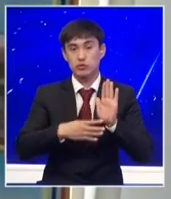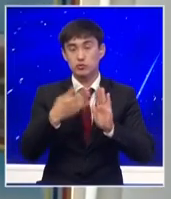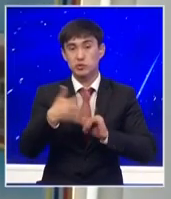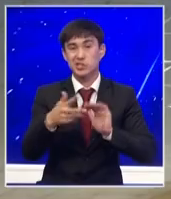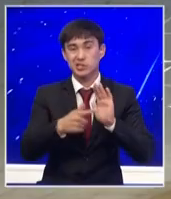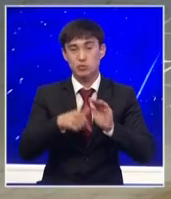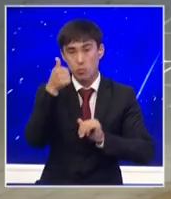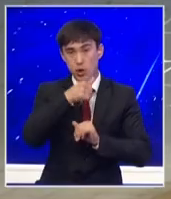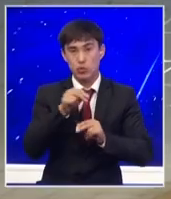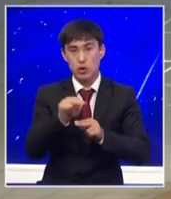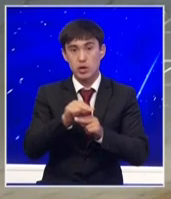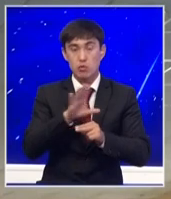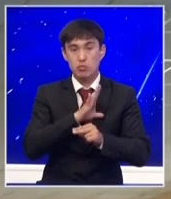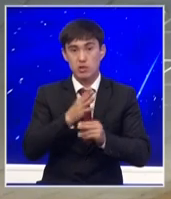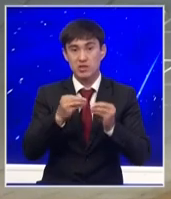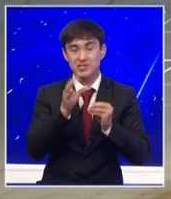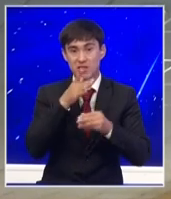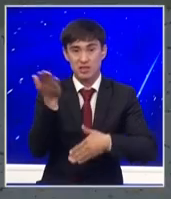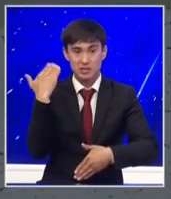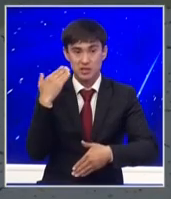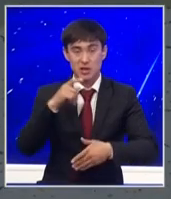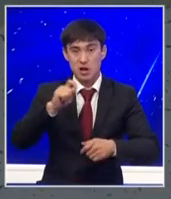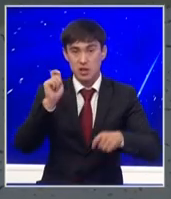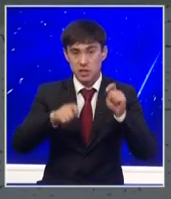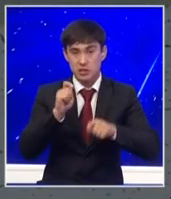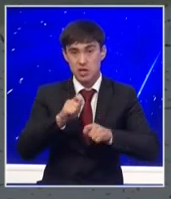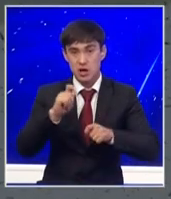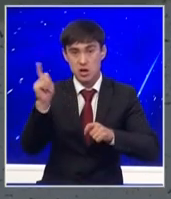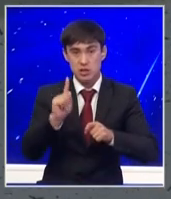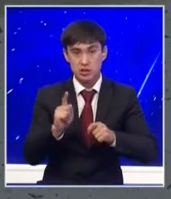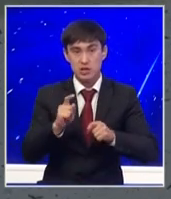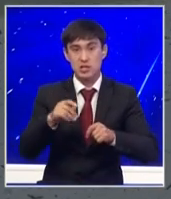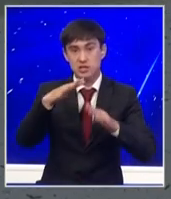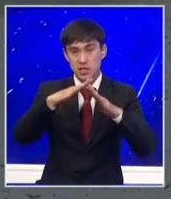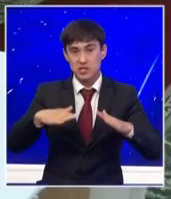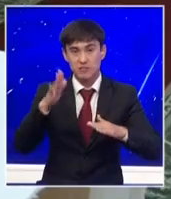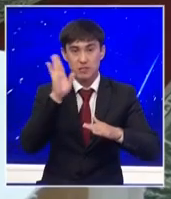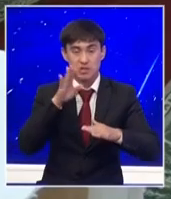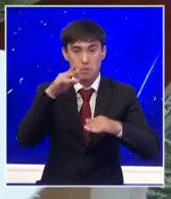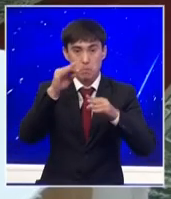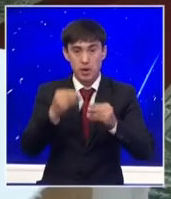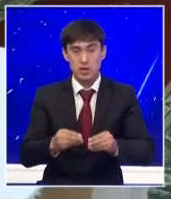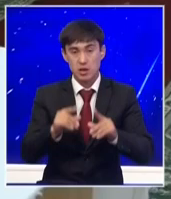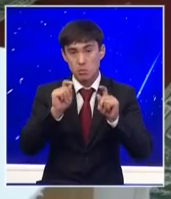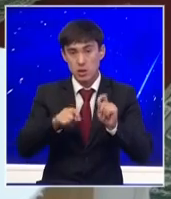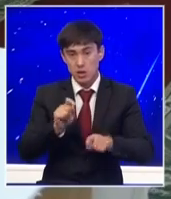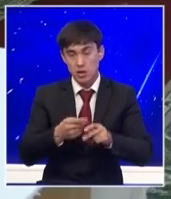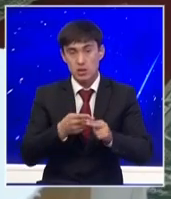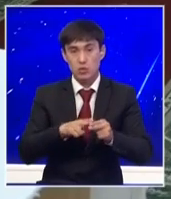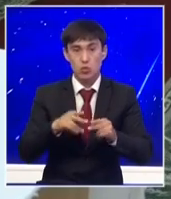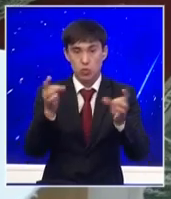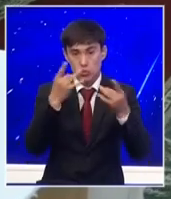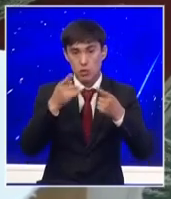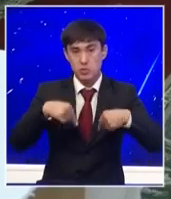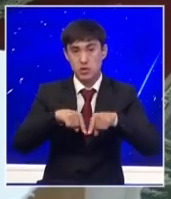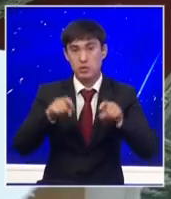прошел 10 лет назад несмотря на это в случае грозы и дождя крыша учреждения постоянно протекает Однако творческие кружки на культурном объекте